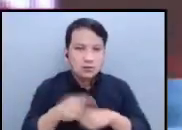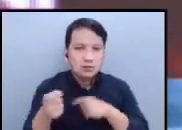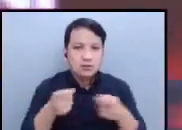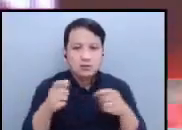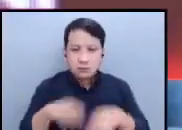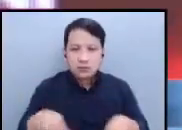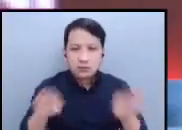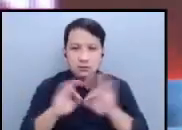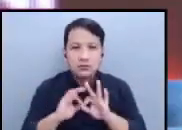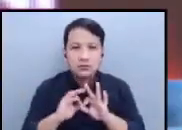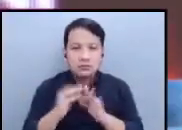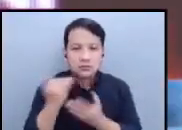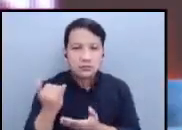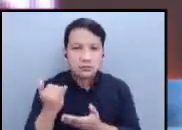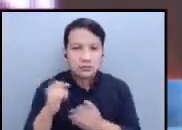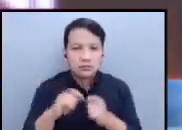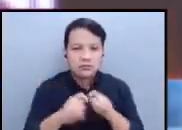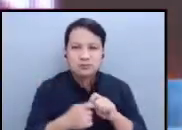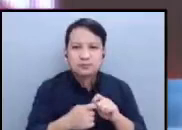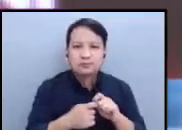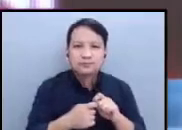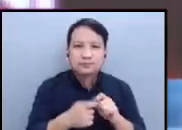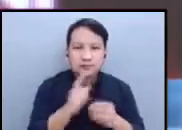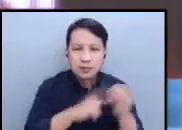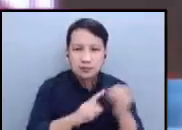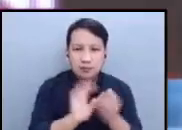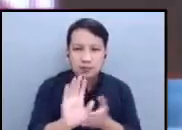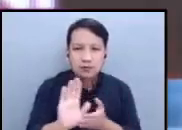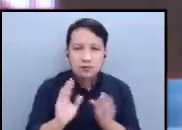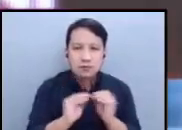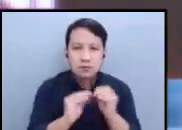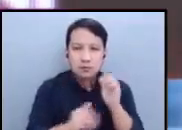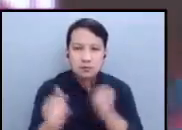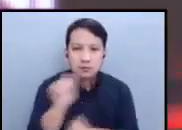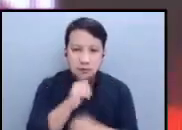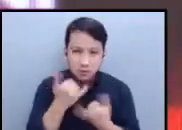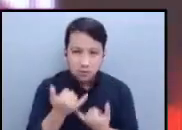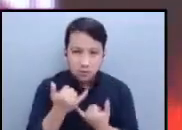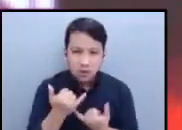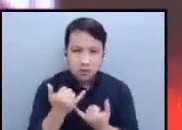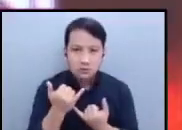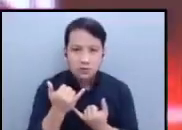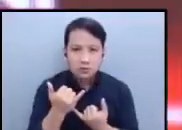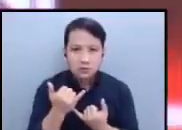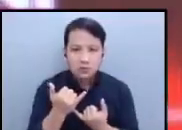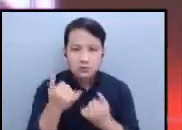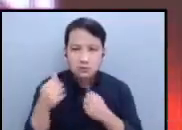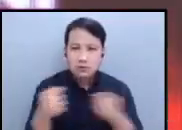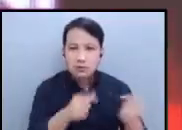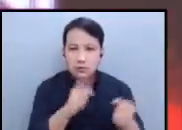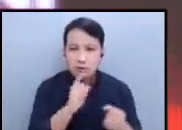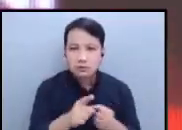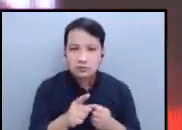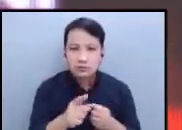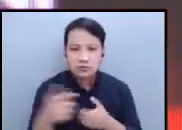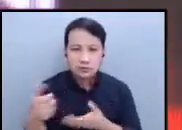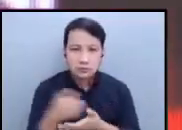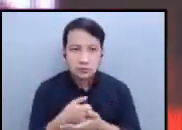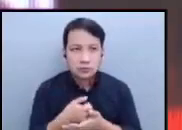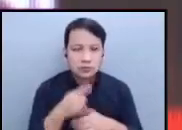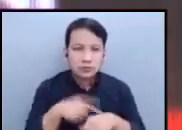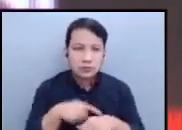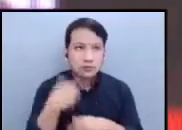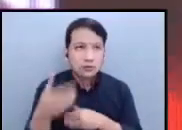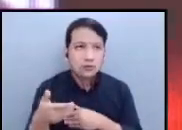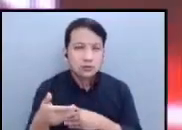this in terms of our most precious strategic and renewable resource, our next